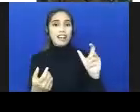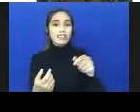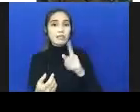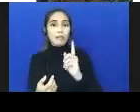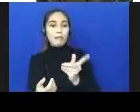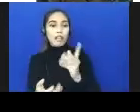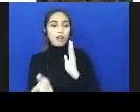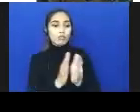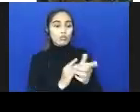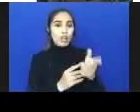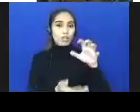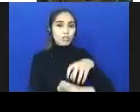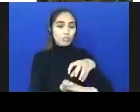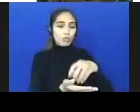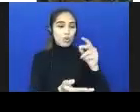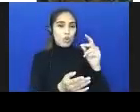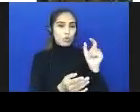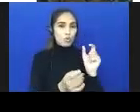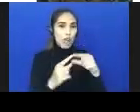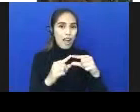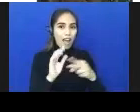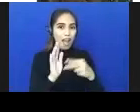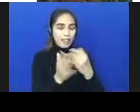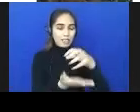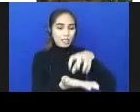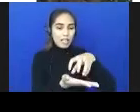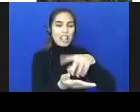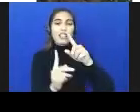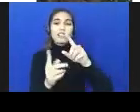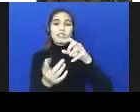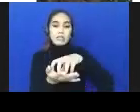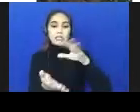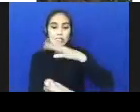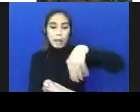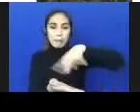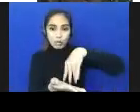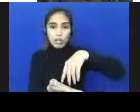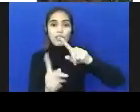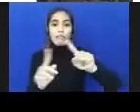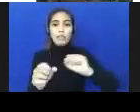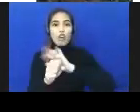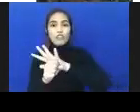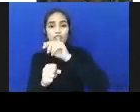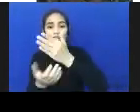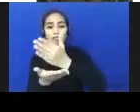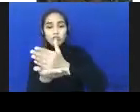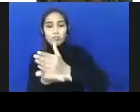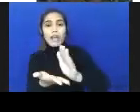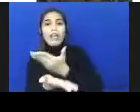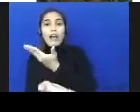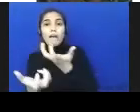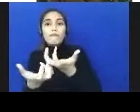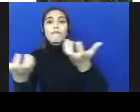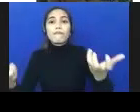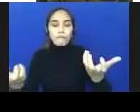dilaksanakan di ruangan MTBS, kalau sekarang ada pemilahan. Seperti tadi mungkin Dr. Rikmasari juga menyampaikan ada alur yang berbeda ketika